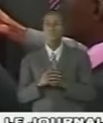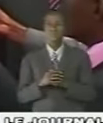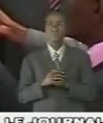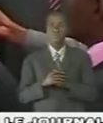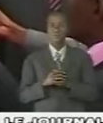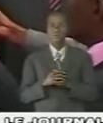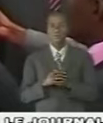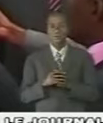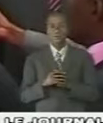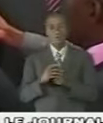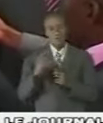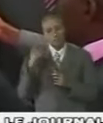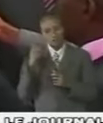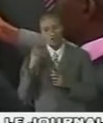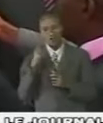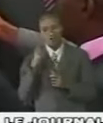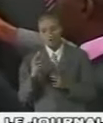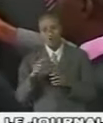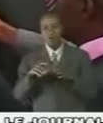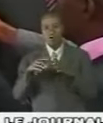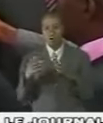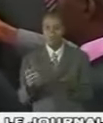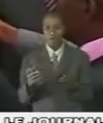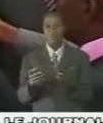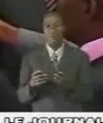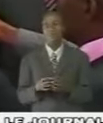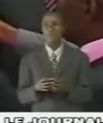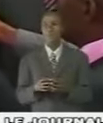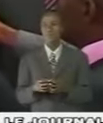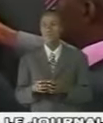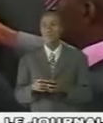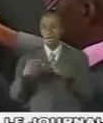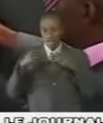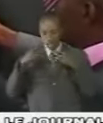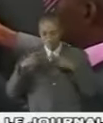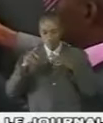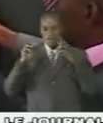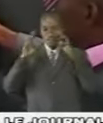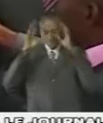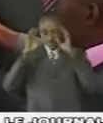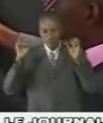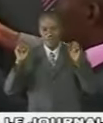l'Afrique de l'Ouest, voir, disons, comporter un message au président Joseph Kabila,